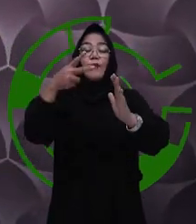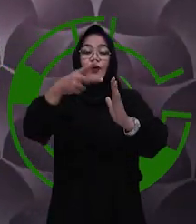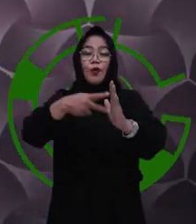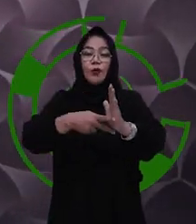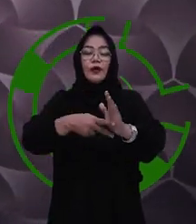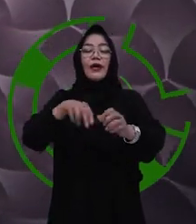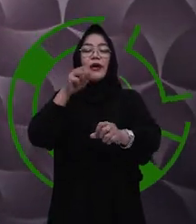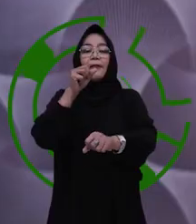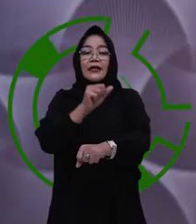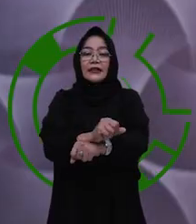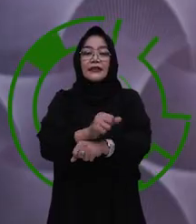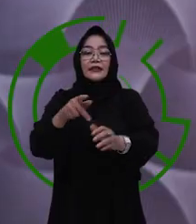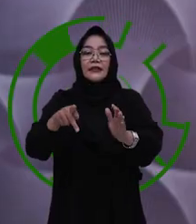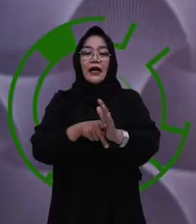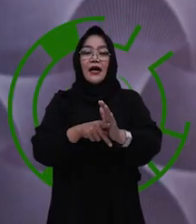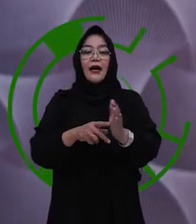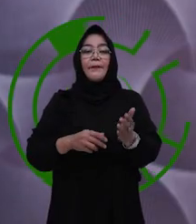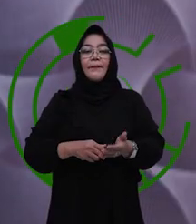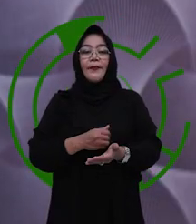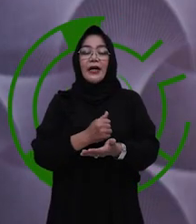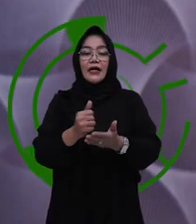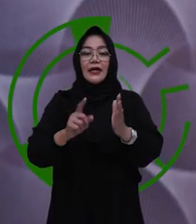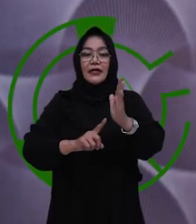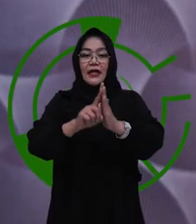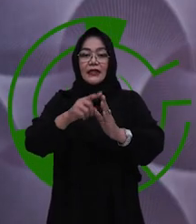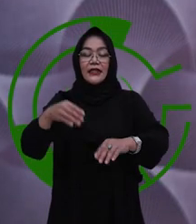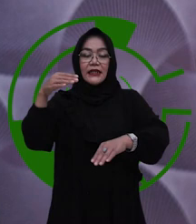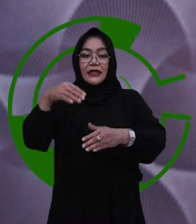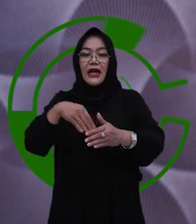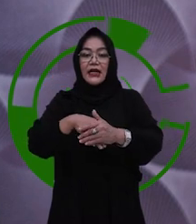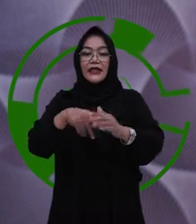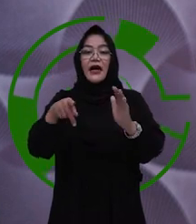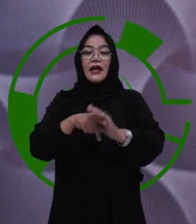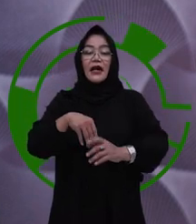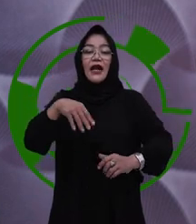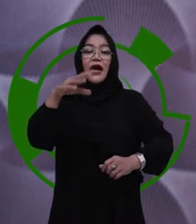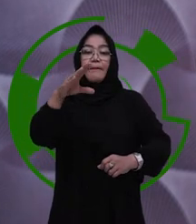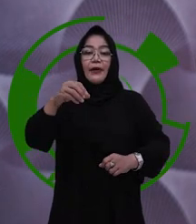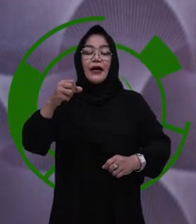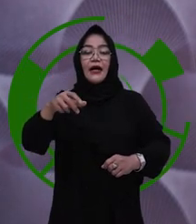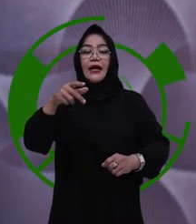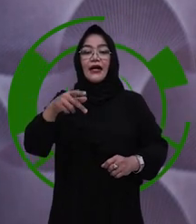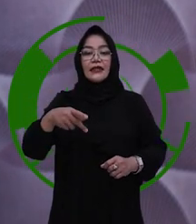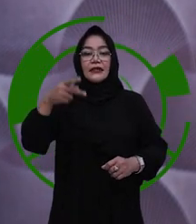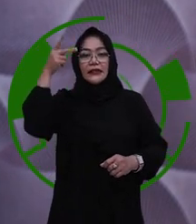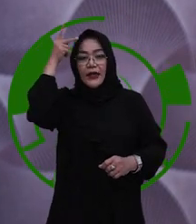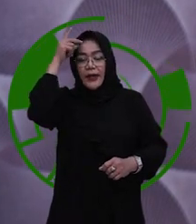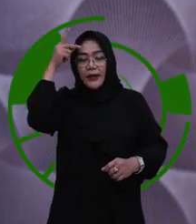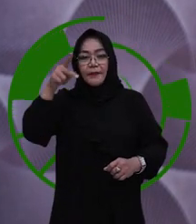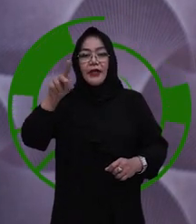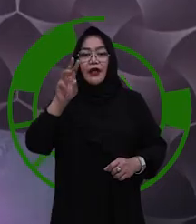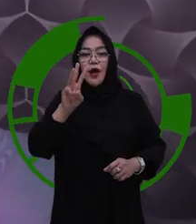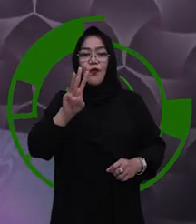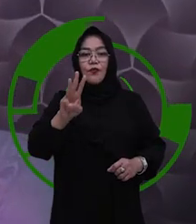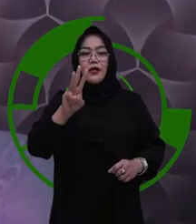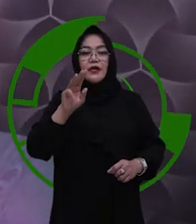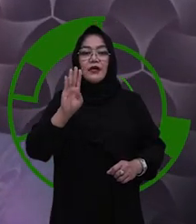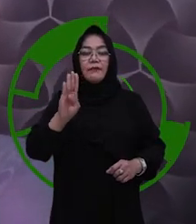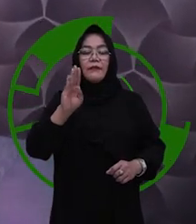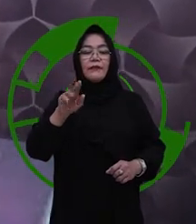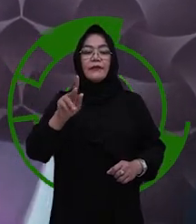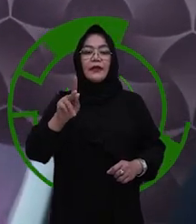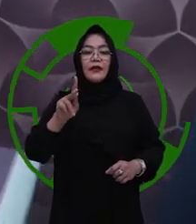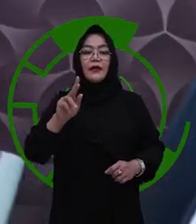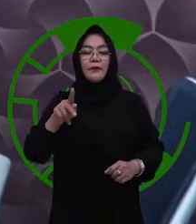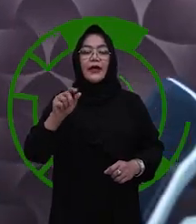dan kinerja Pengadilan Tinggi DKI Jakarta dalam meraih predikat WBBM,